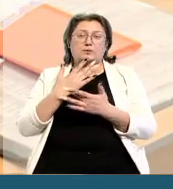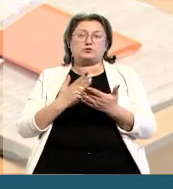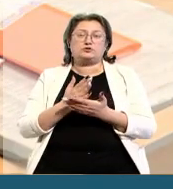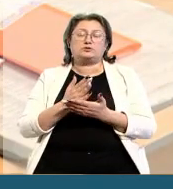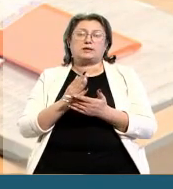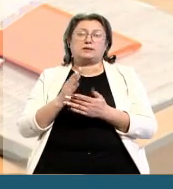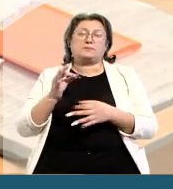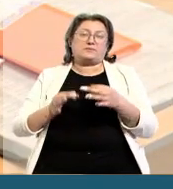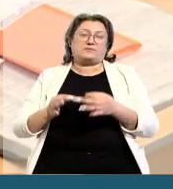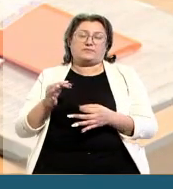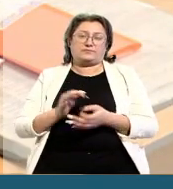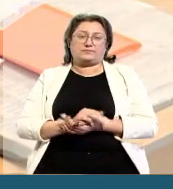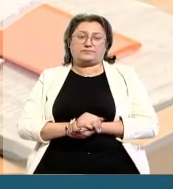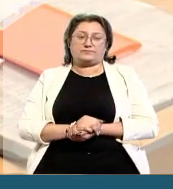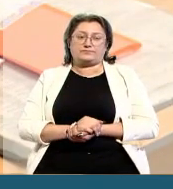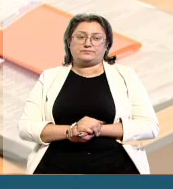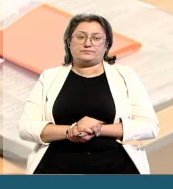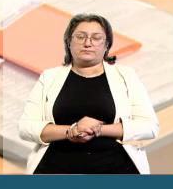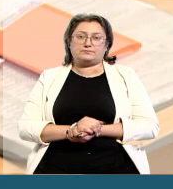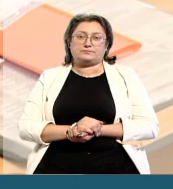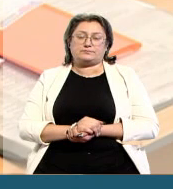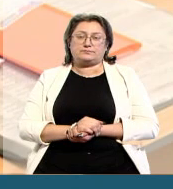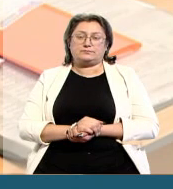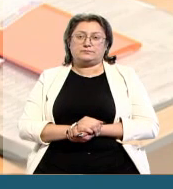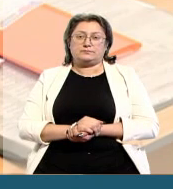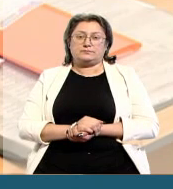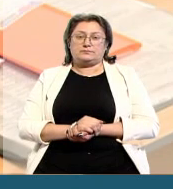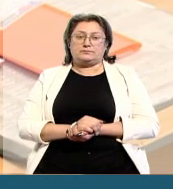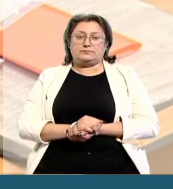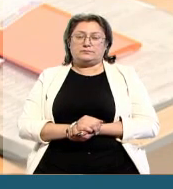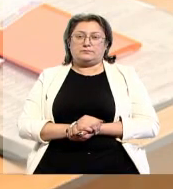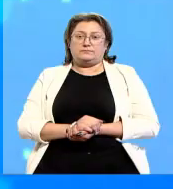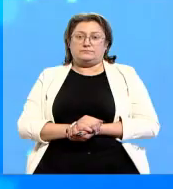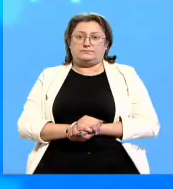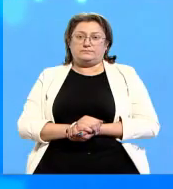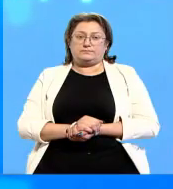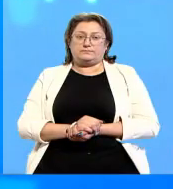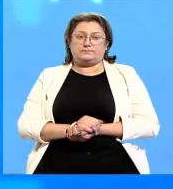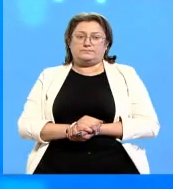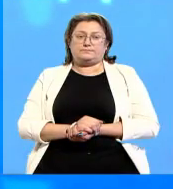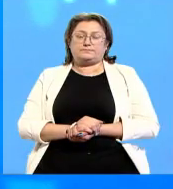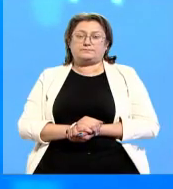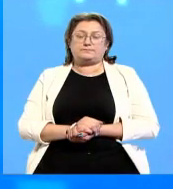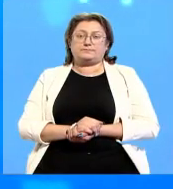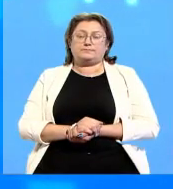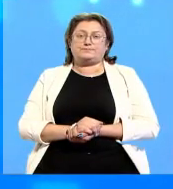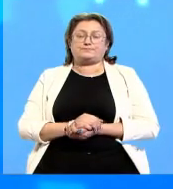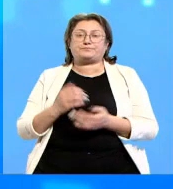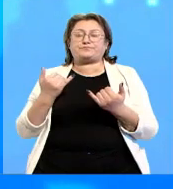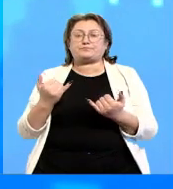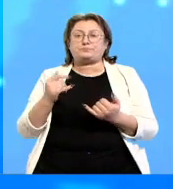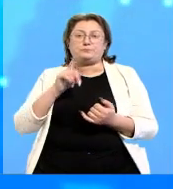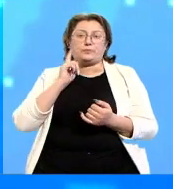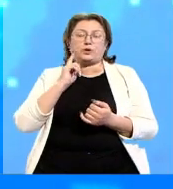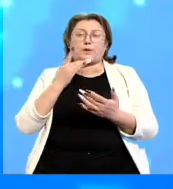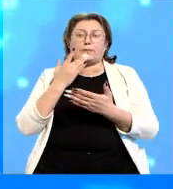саяси науқан деп атап кеткен болатын. Жанар Ержанова, Радион Бабич, Қостанай, телеарнасы. Бүгінде жастар саясаты